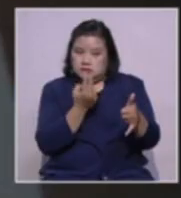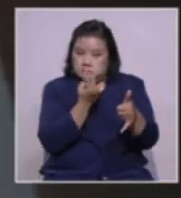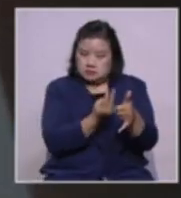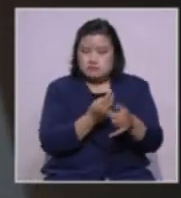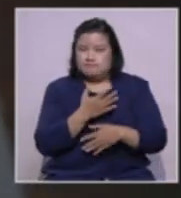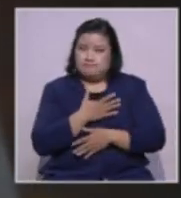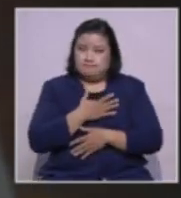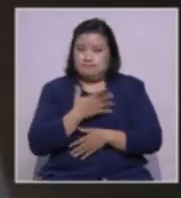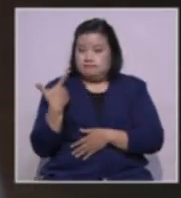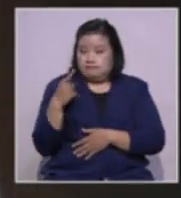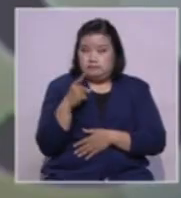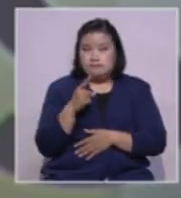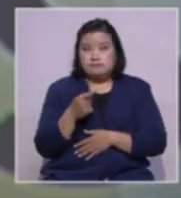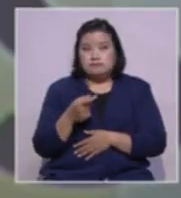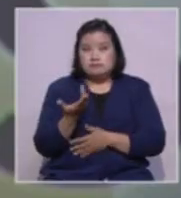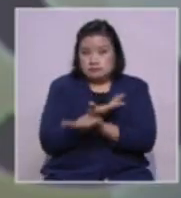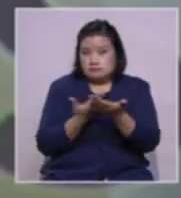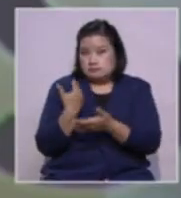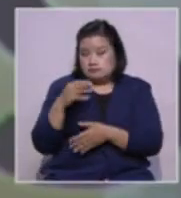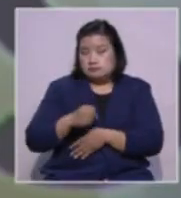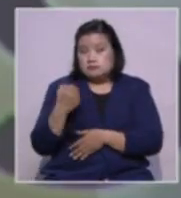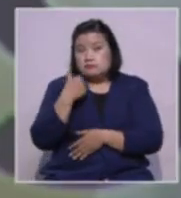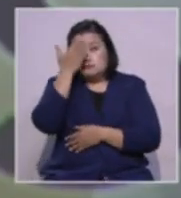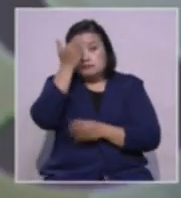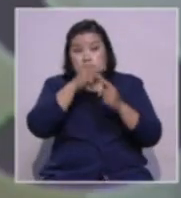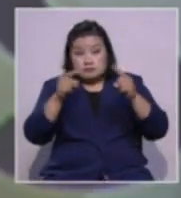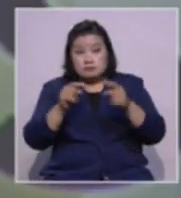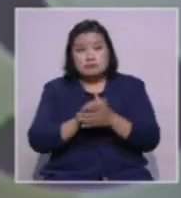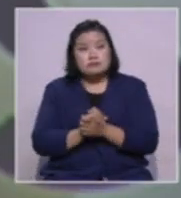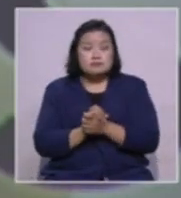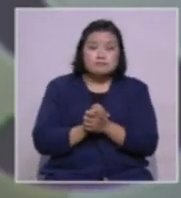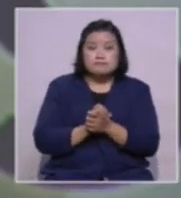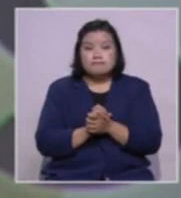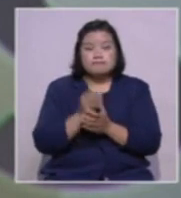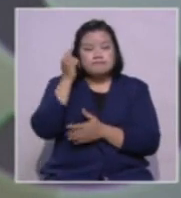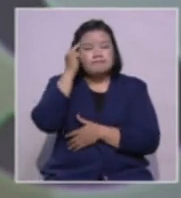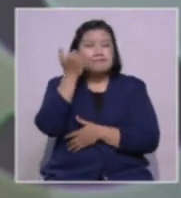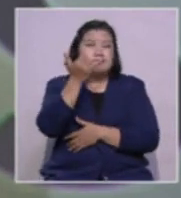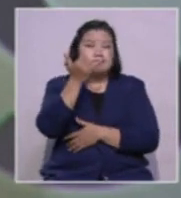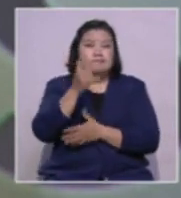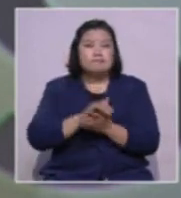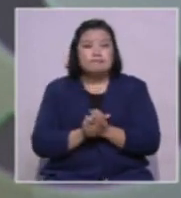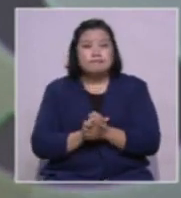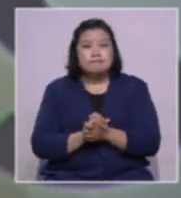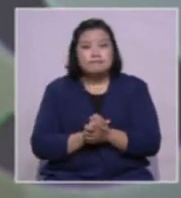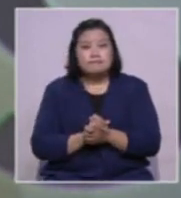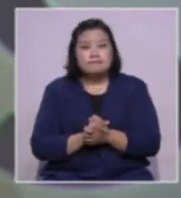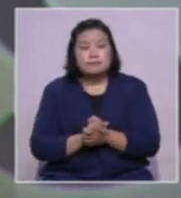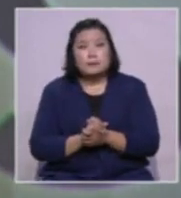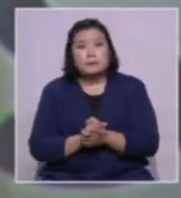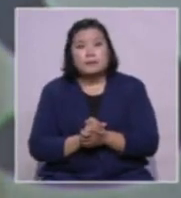ซ้อน นะครับแต่พอดีมีทางด้านของร้อยเอกธรรมนัสมาซะก่อน ครับ ก็เลยเรื่องเงียบๆไปแต่ว่าเรื่องนี้มันเป็นเรื่องแ